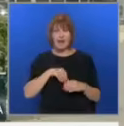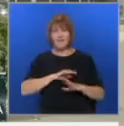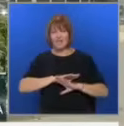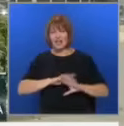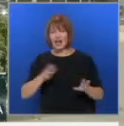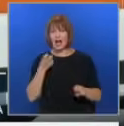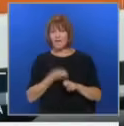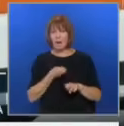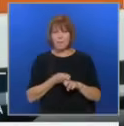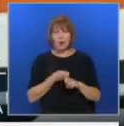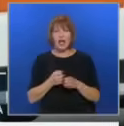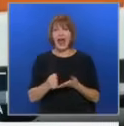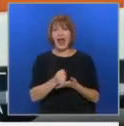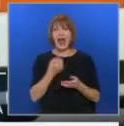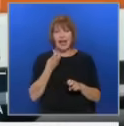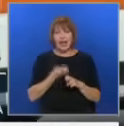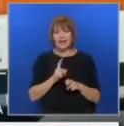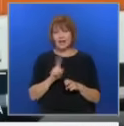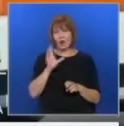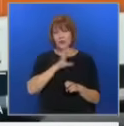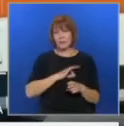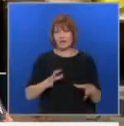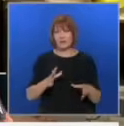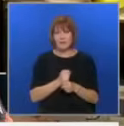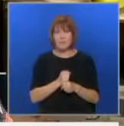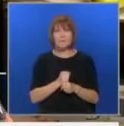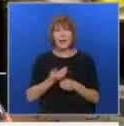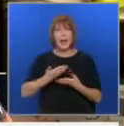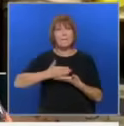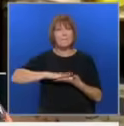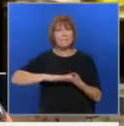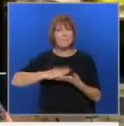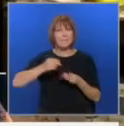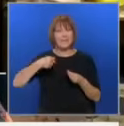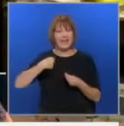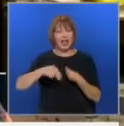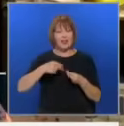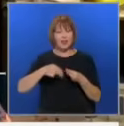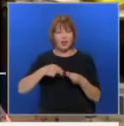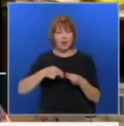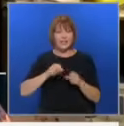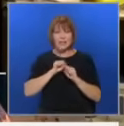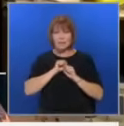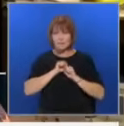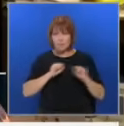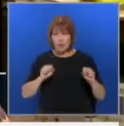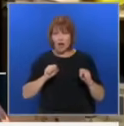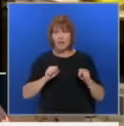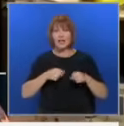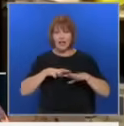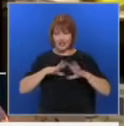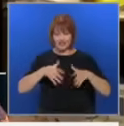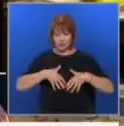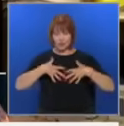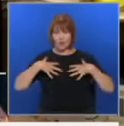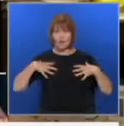болница, но лекарите не успяват да го спасят. Пликчето се е спукало и този кристал е влязъл вече директно в организма. И той, ако е бил разпределен